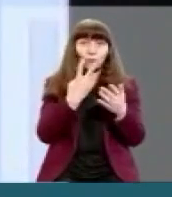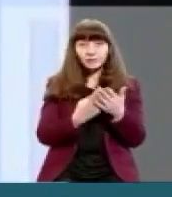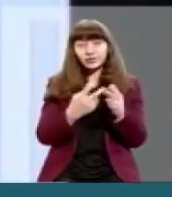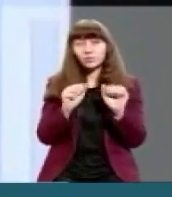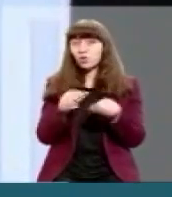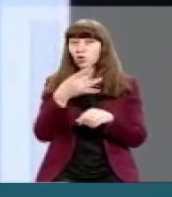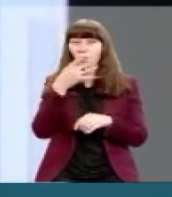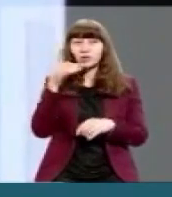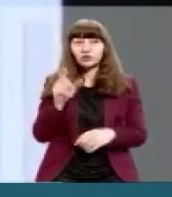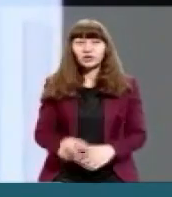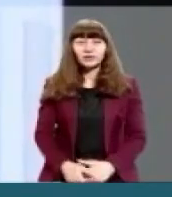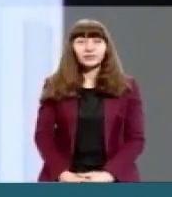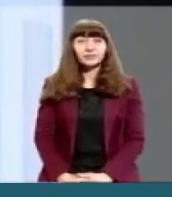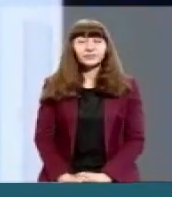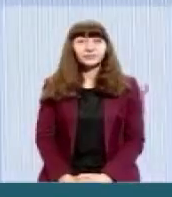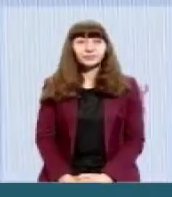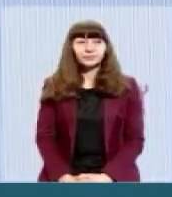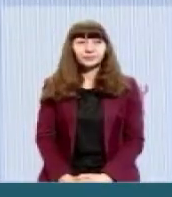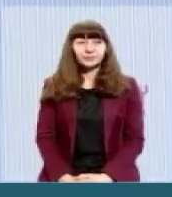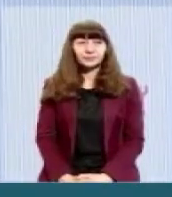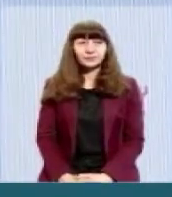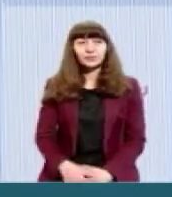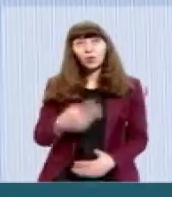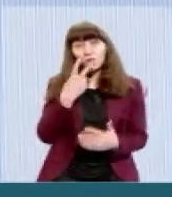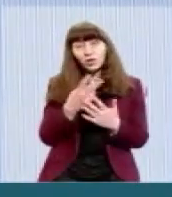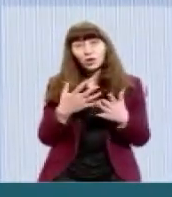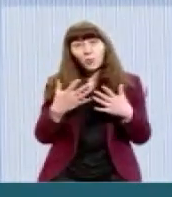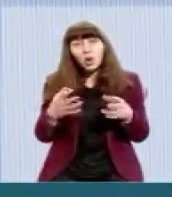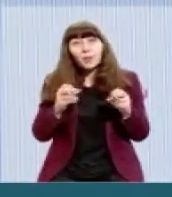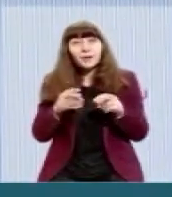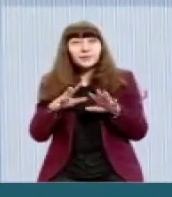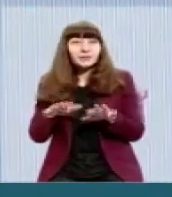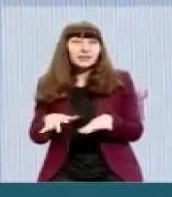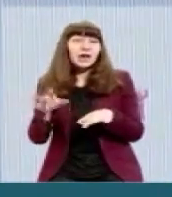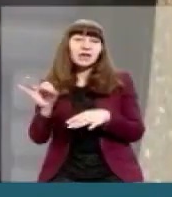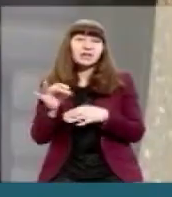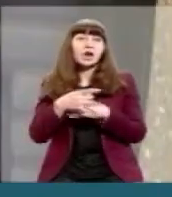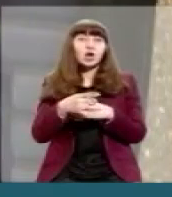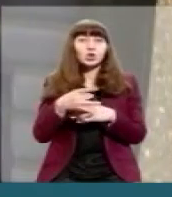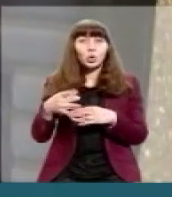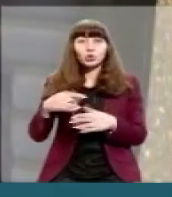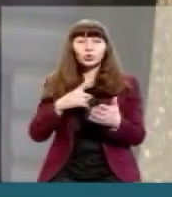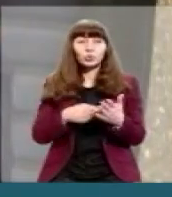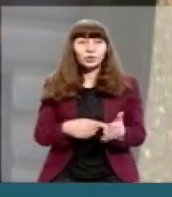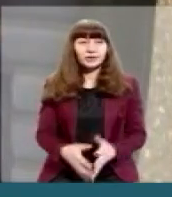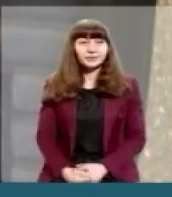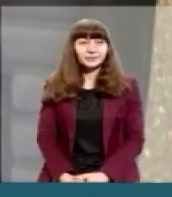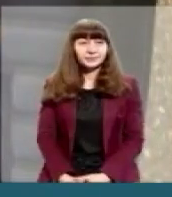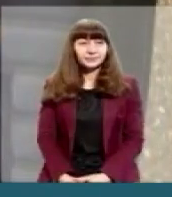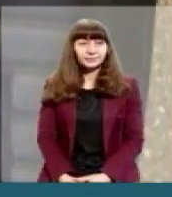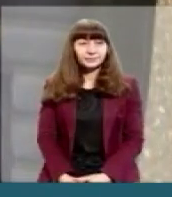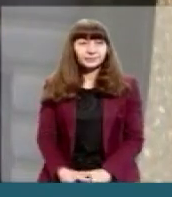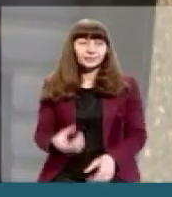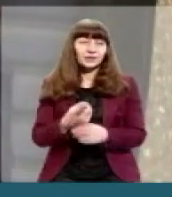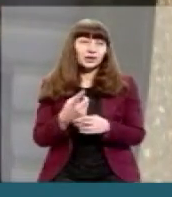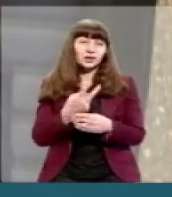для сотрудников государственных органов. С помощью карты можно установить наиболее опасные районы города. Для рядовых граждан карта